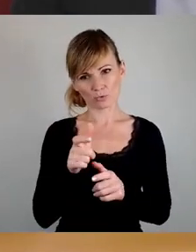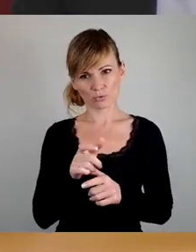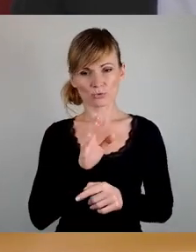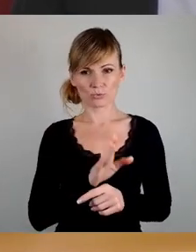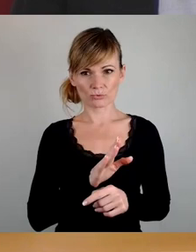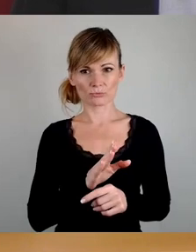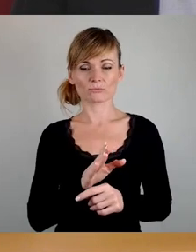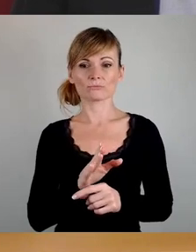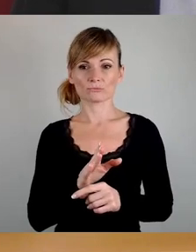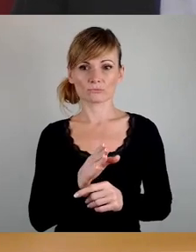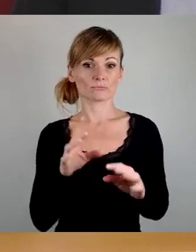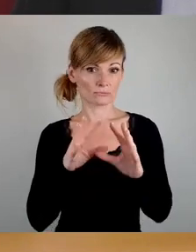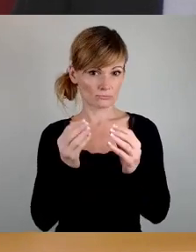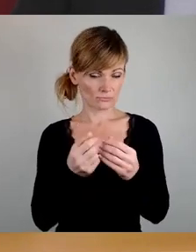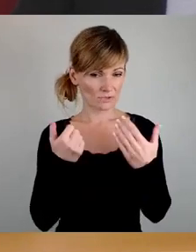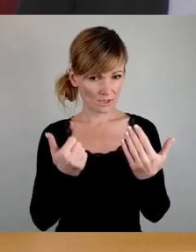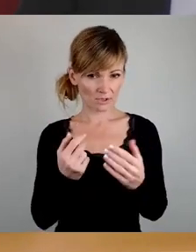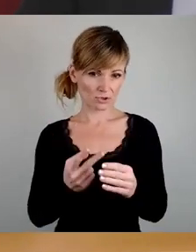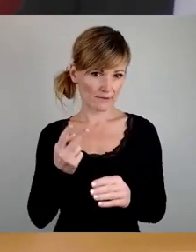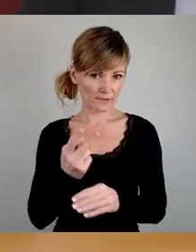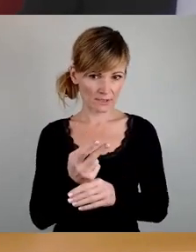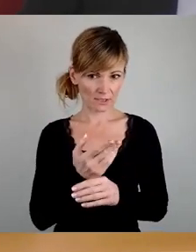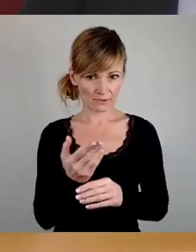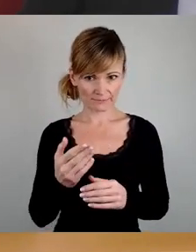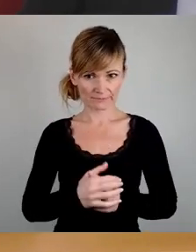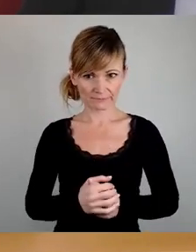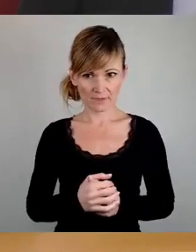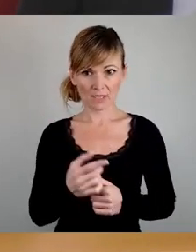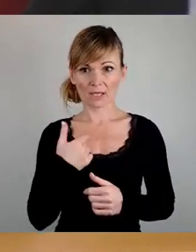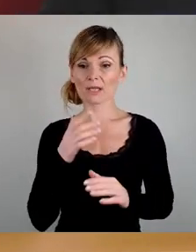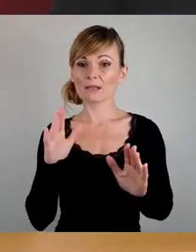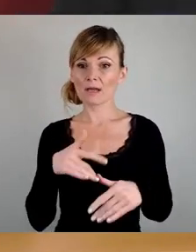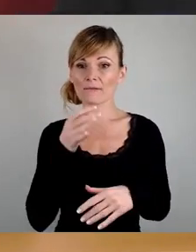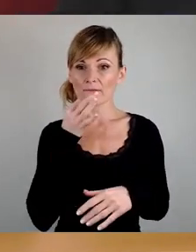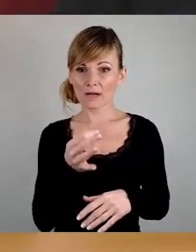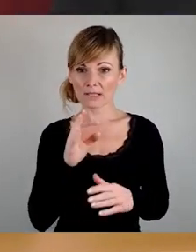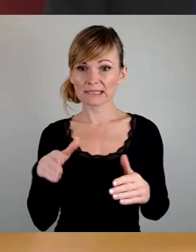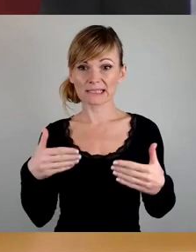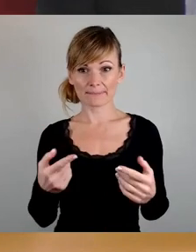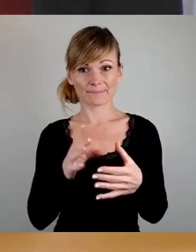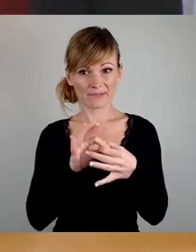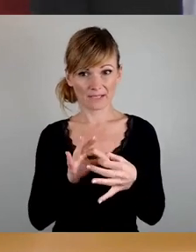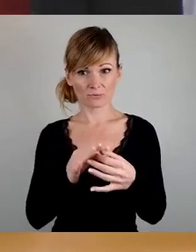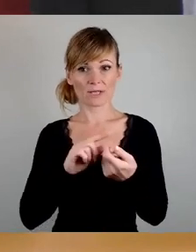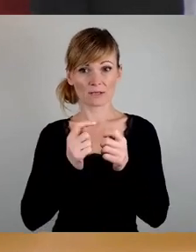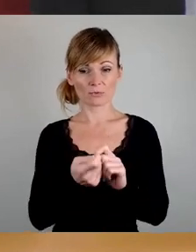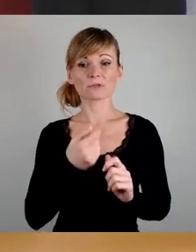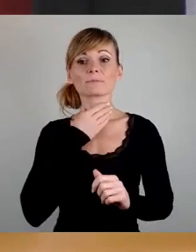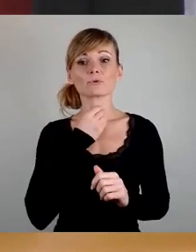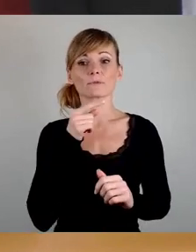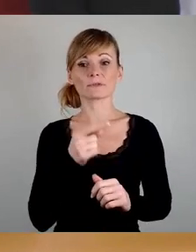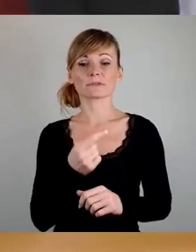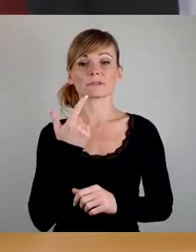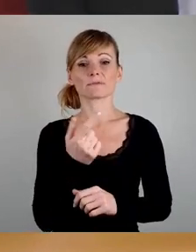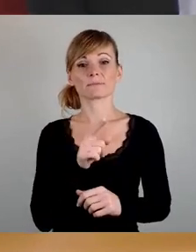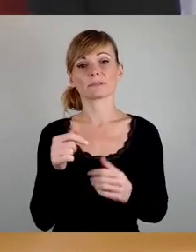dessen 6 Stellvertreter. Ich darf fragen, gibt es dazu Änderungsbedürfnisse? 2 bis 6 wären